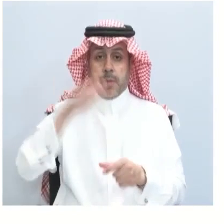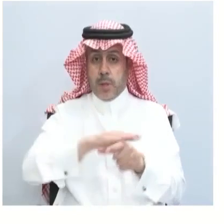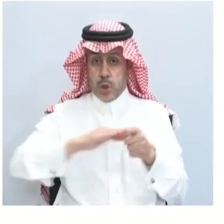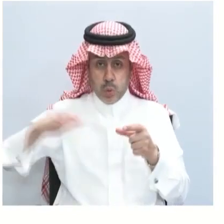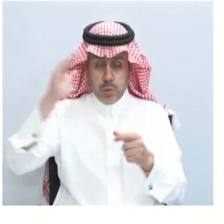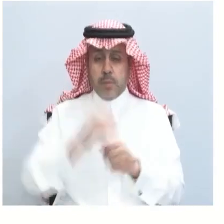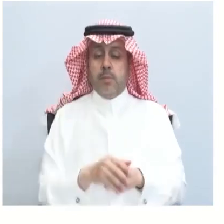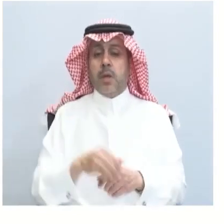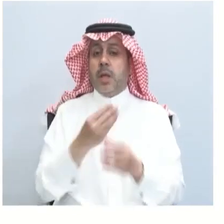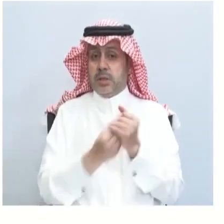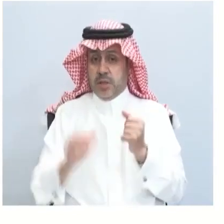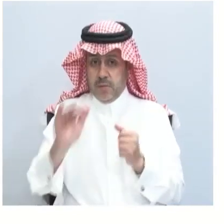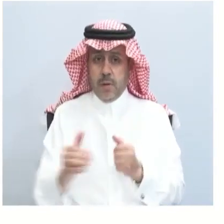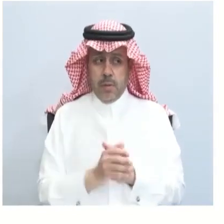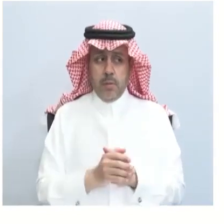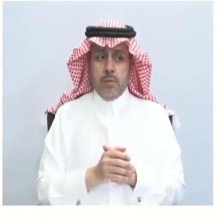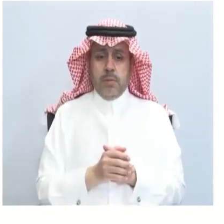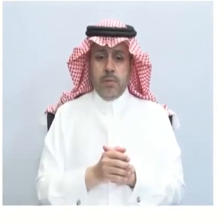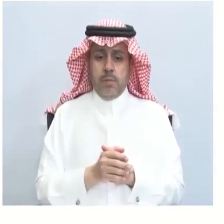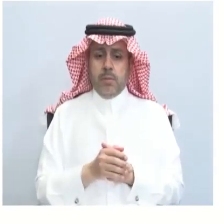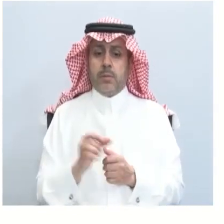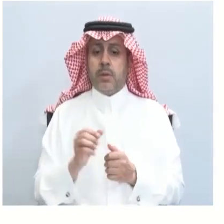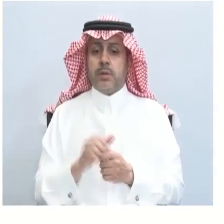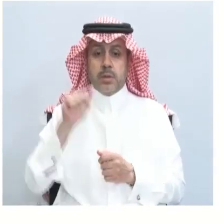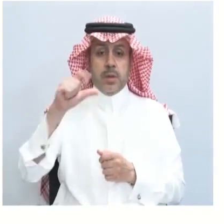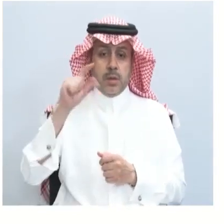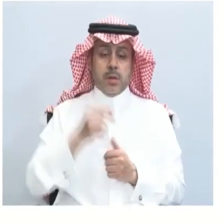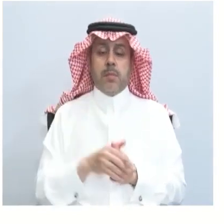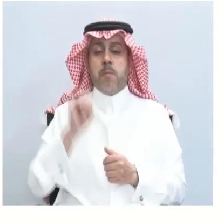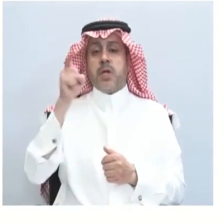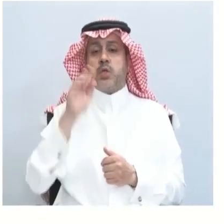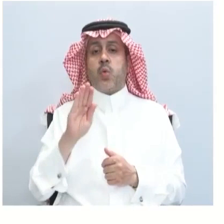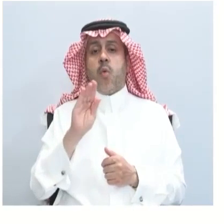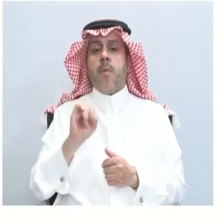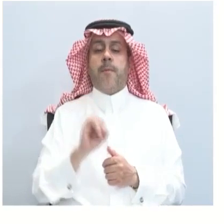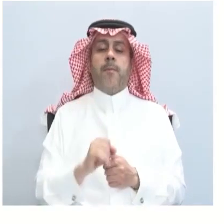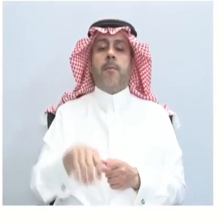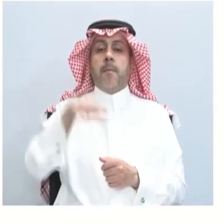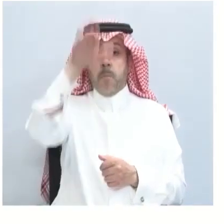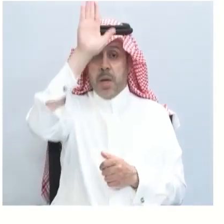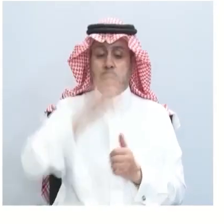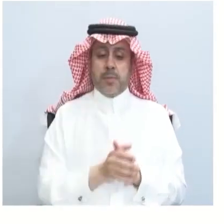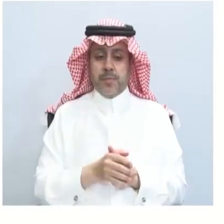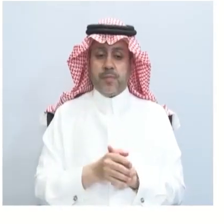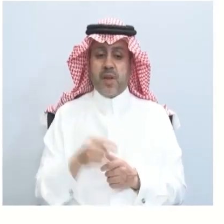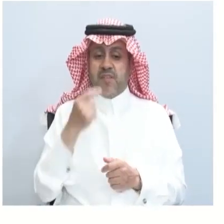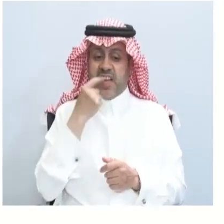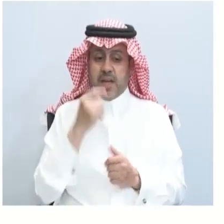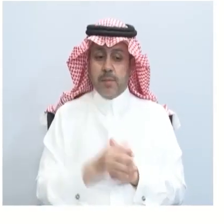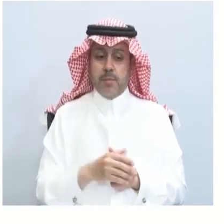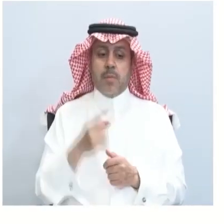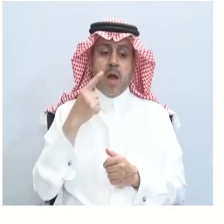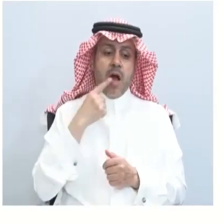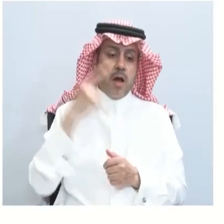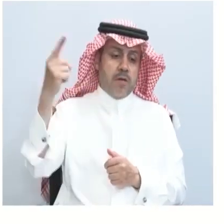المرسوم الملكي في عام 1436 كل ذلك لنظام حمايه الطفل والذي يؤكد